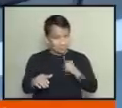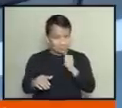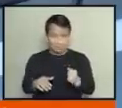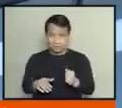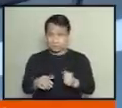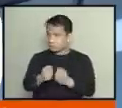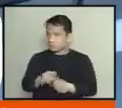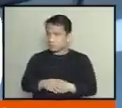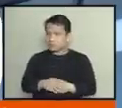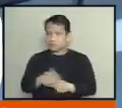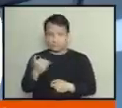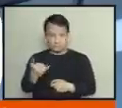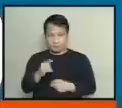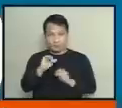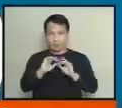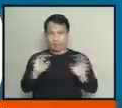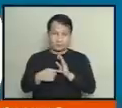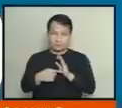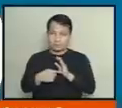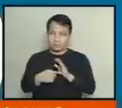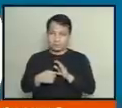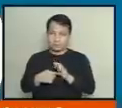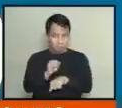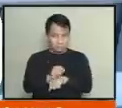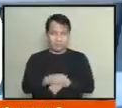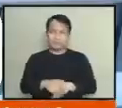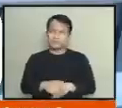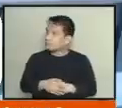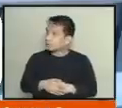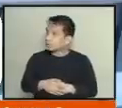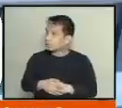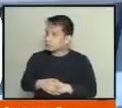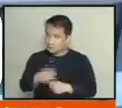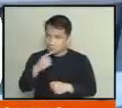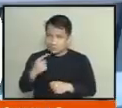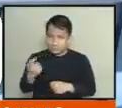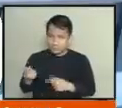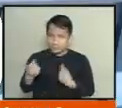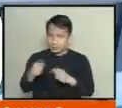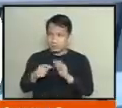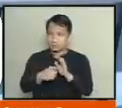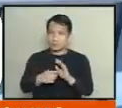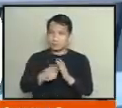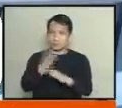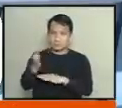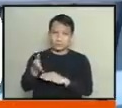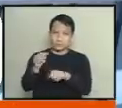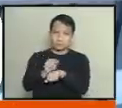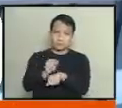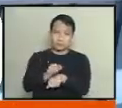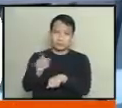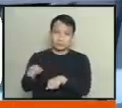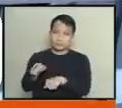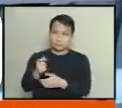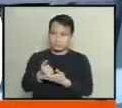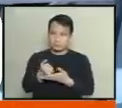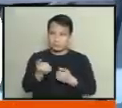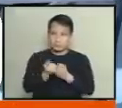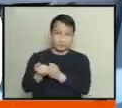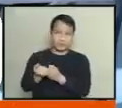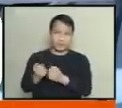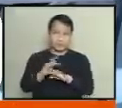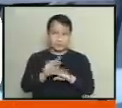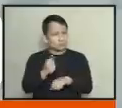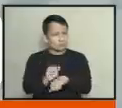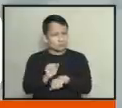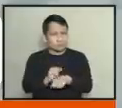siya sumusuporta. Sa ngayon po, wala po siyang project po. Kaya po nagsikap po ako na makakapasok ng trabaho po para masustento. Okay. So kung wala